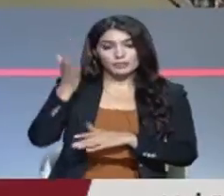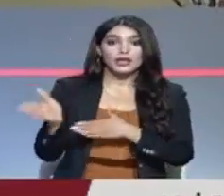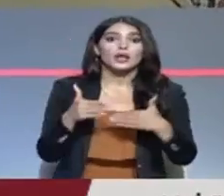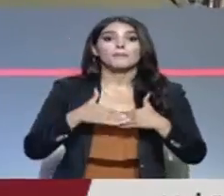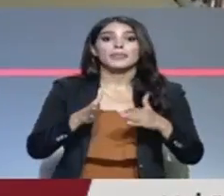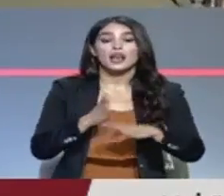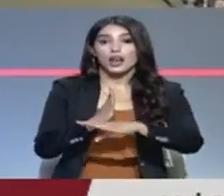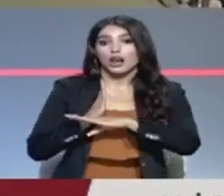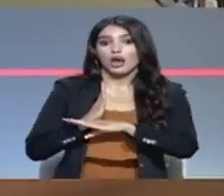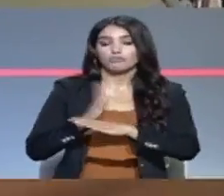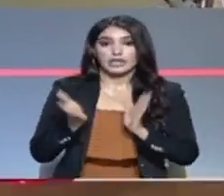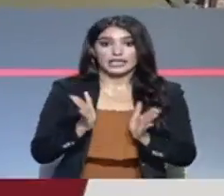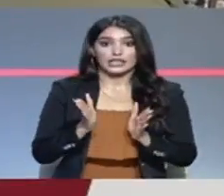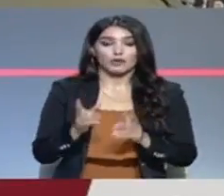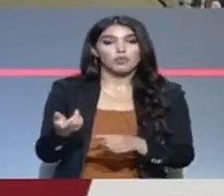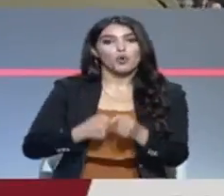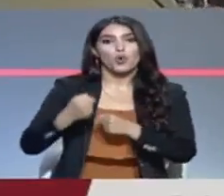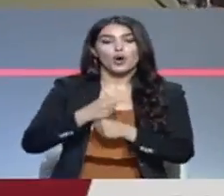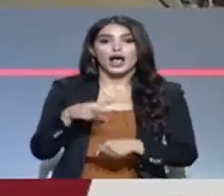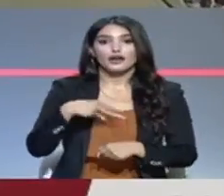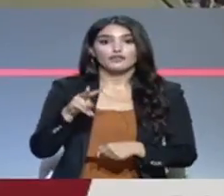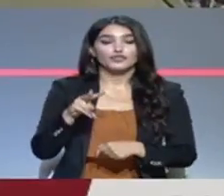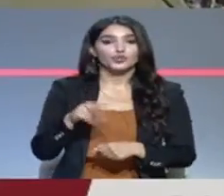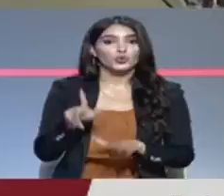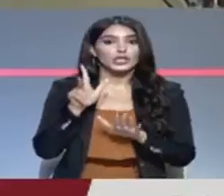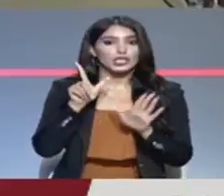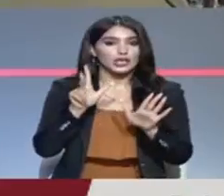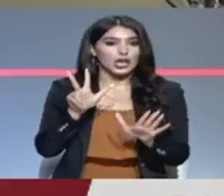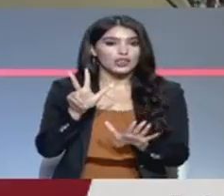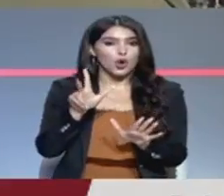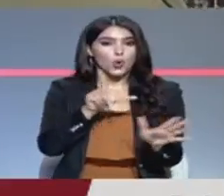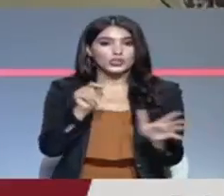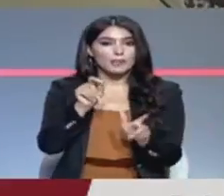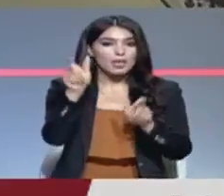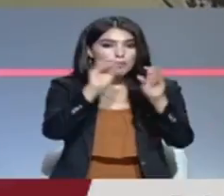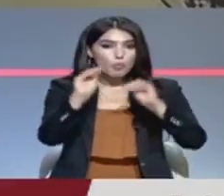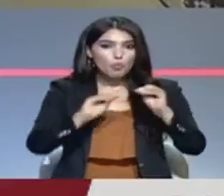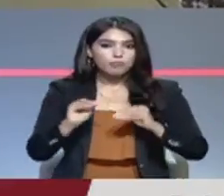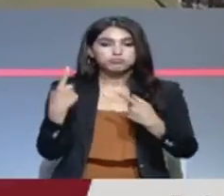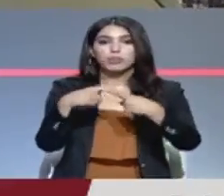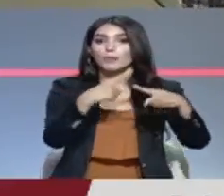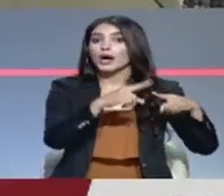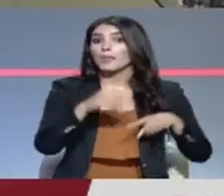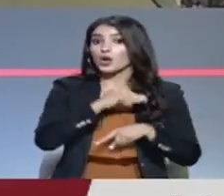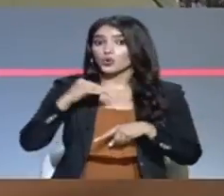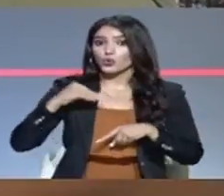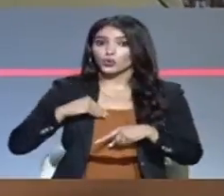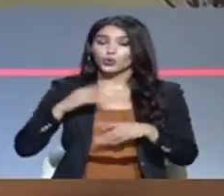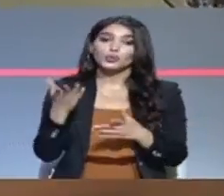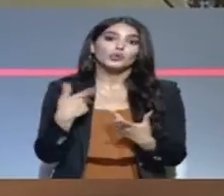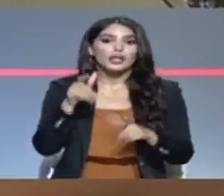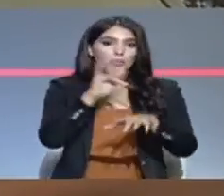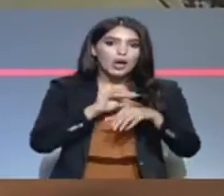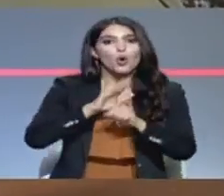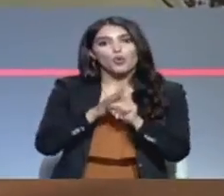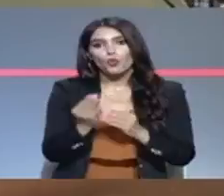تفتح المستشفى هذايا قمنا بما يقارب 2370 عيادة في عديد الاختصاصات اللي مرتبطه